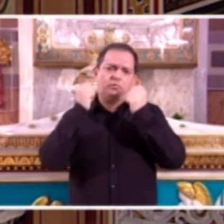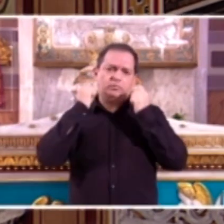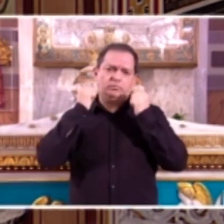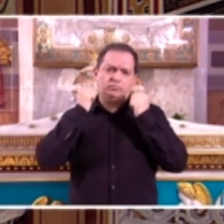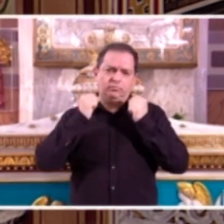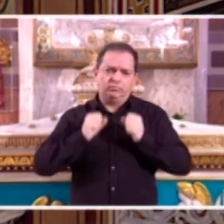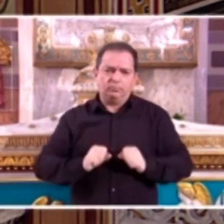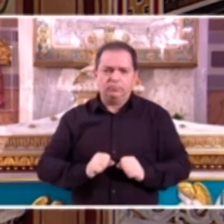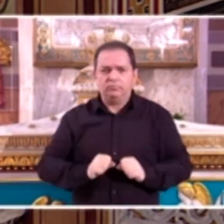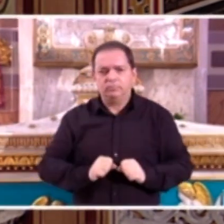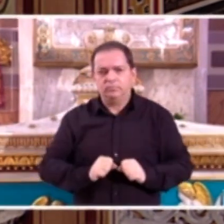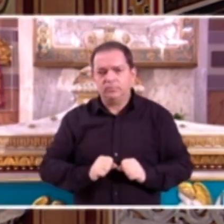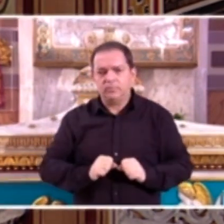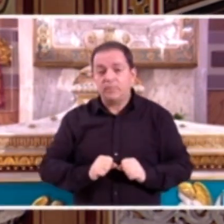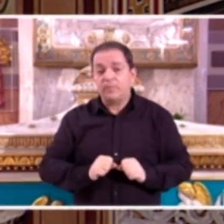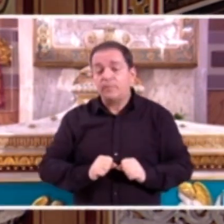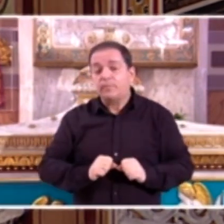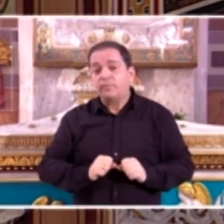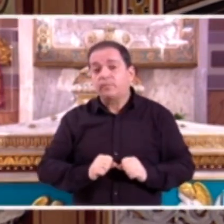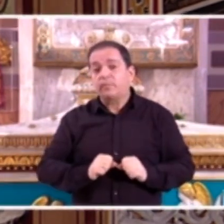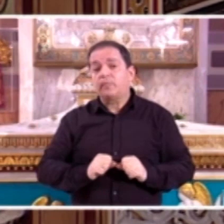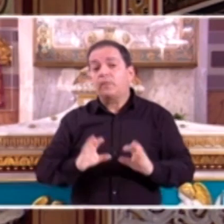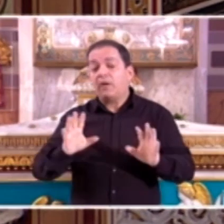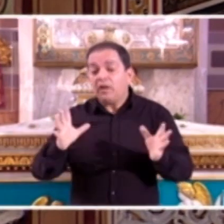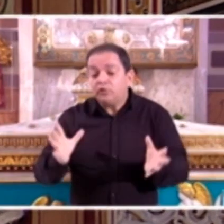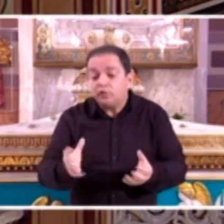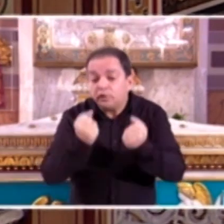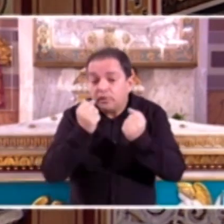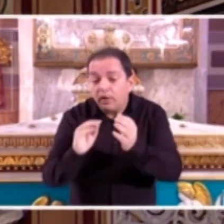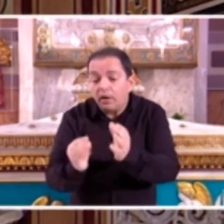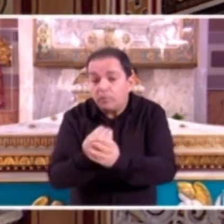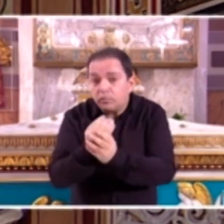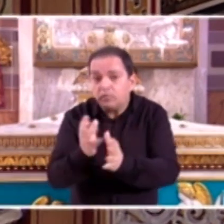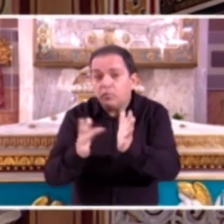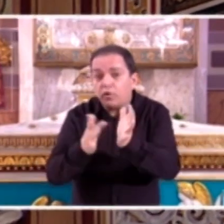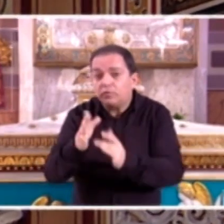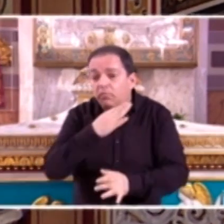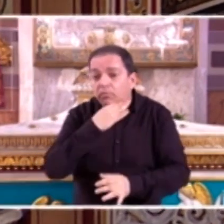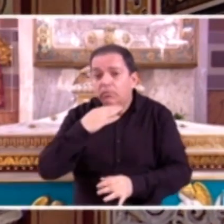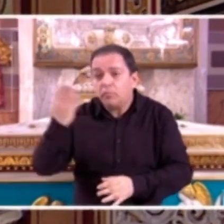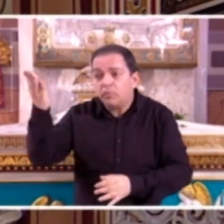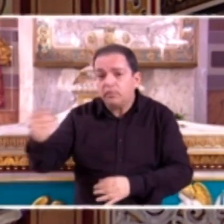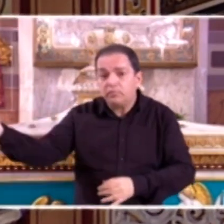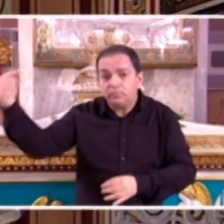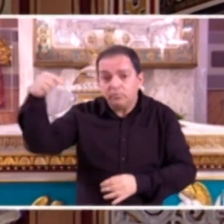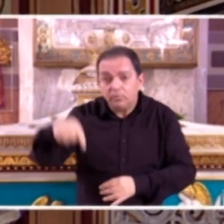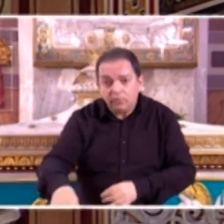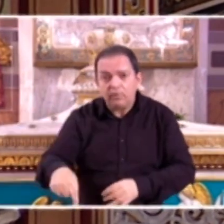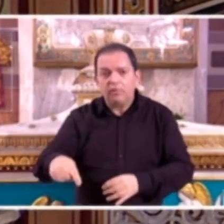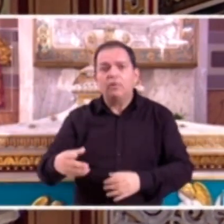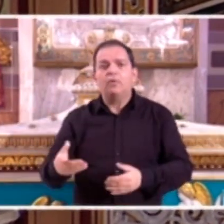και μάλιστα σωτηρίας που μας προσφέρεται δια του Ιησού Χριστού και